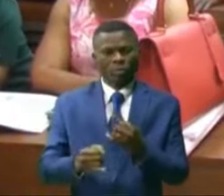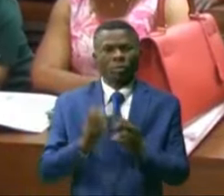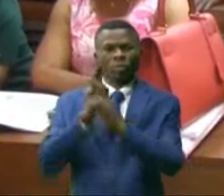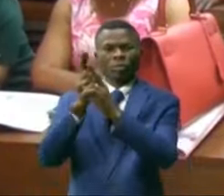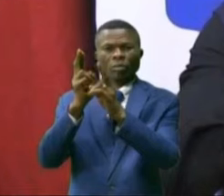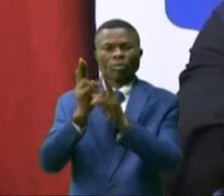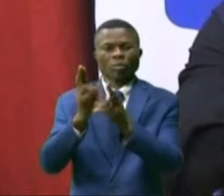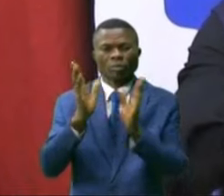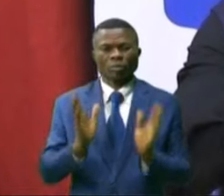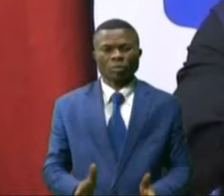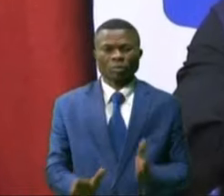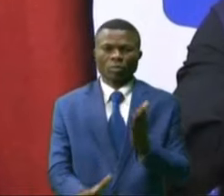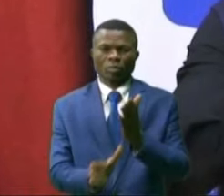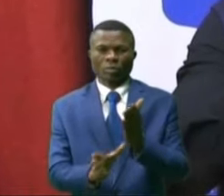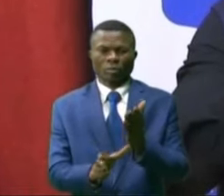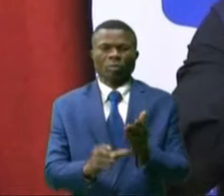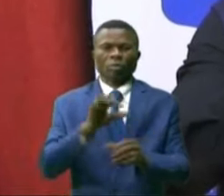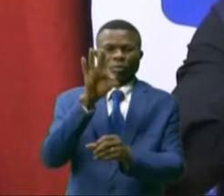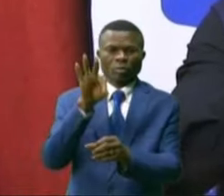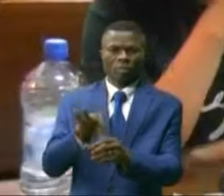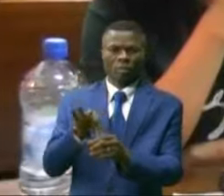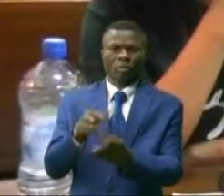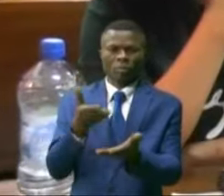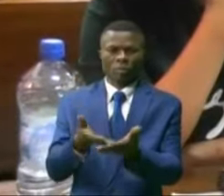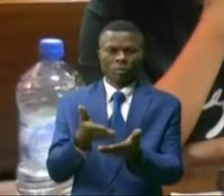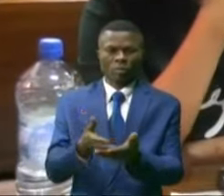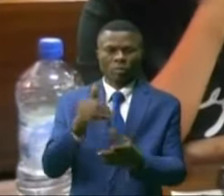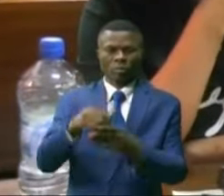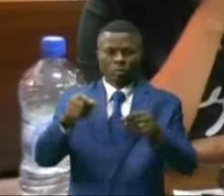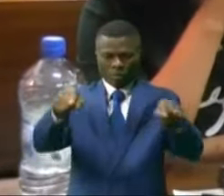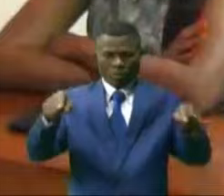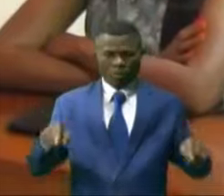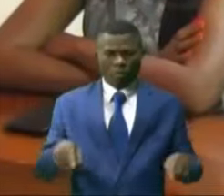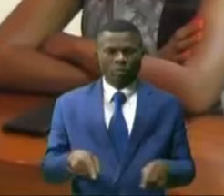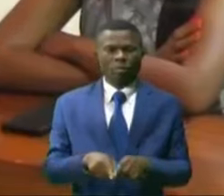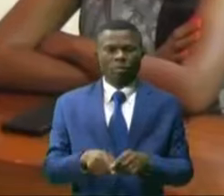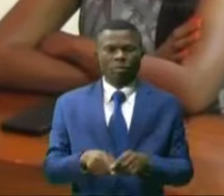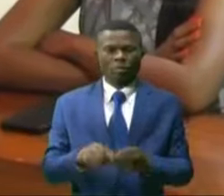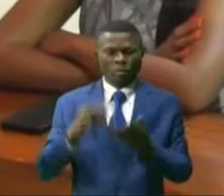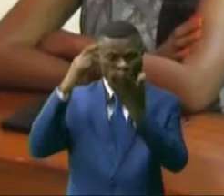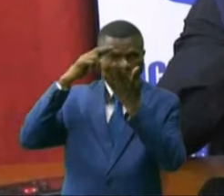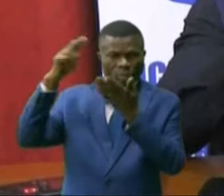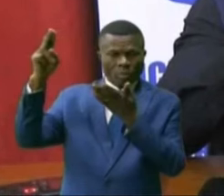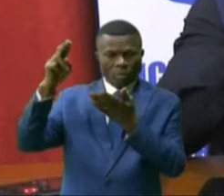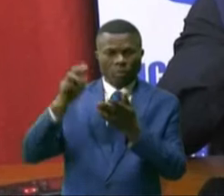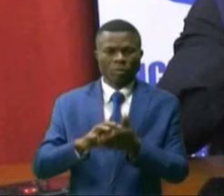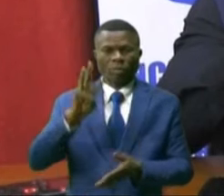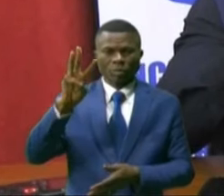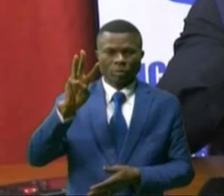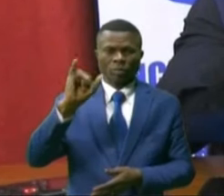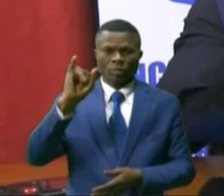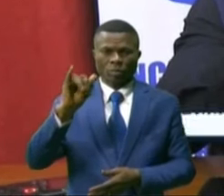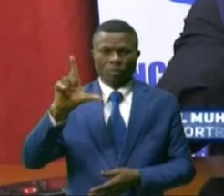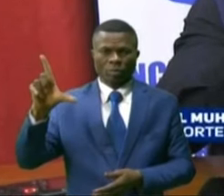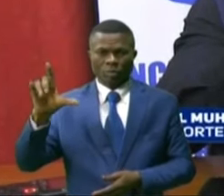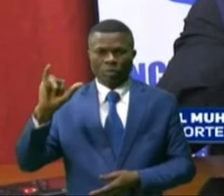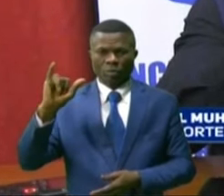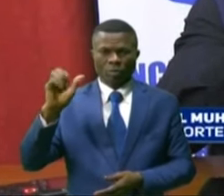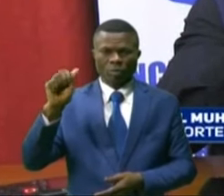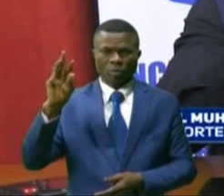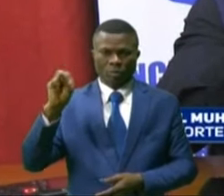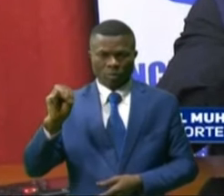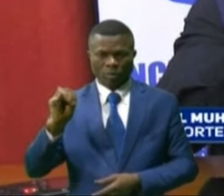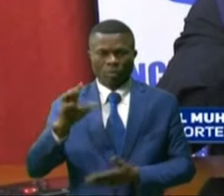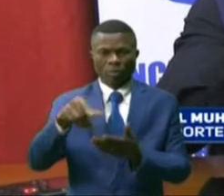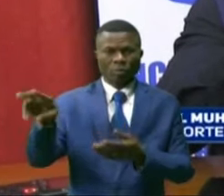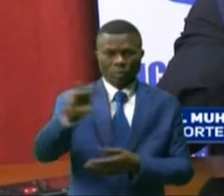rapporteur adjoint de la CENI, Paul Mouindo Moulembéry, dans l'enceinte de l'amphithéâtre de l'Université William Booth. Vous avez été